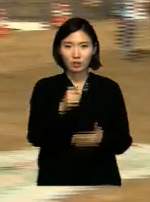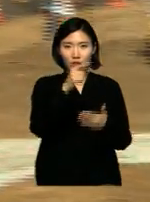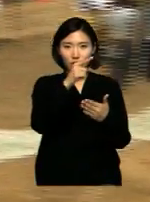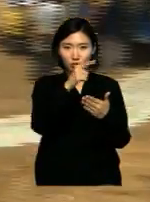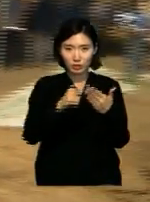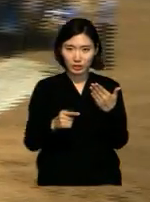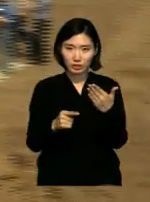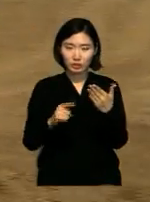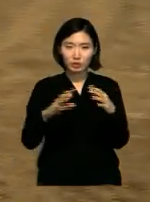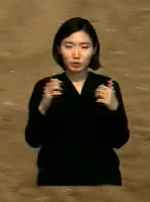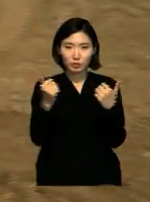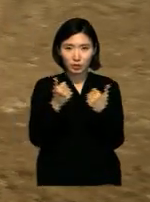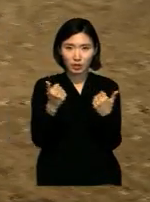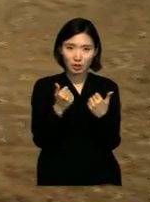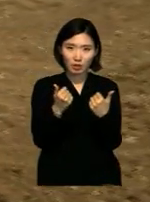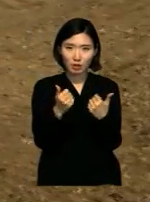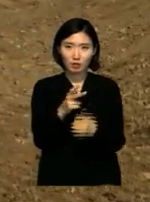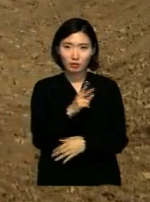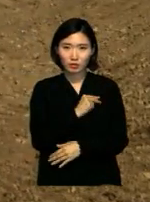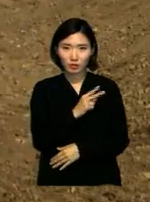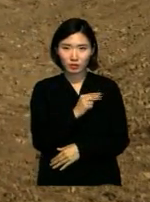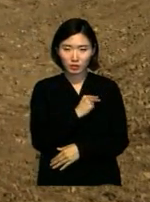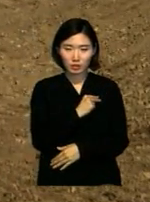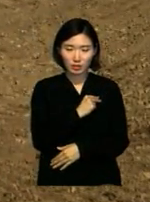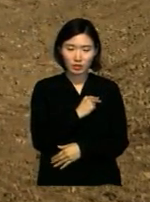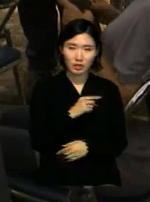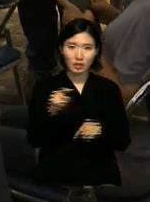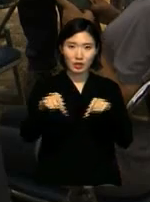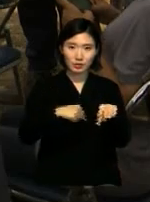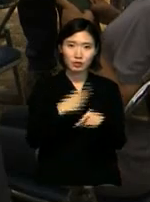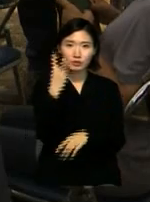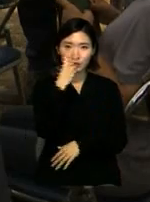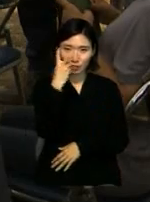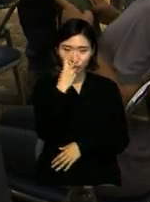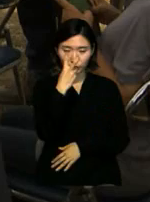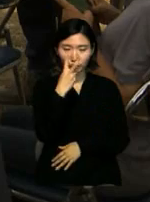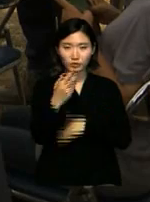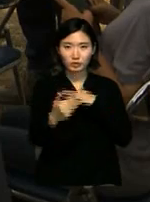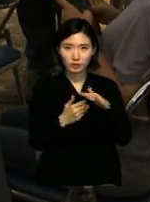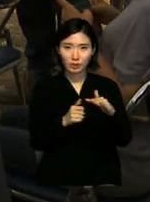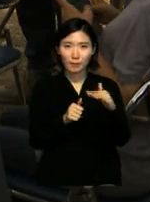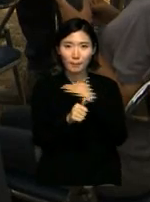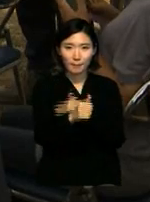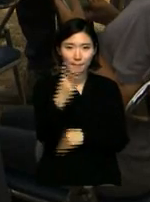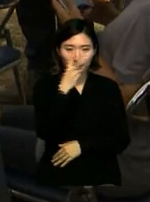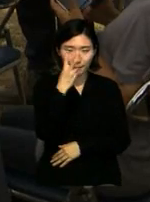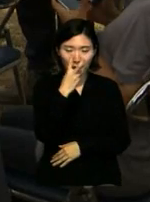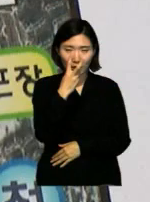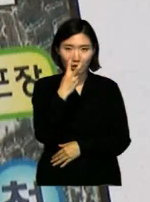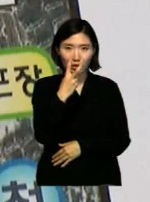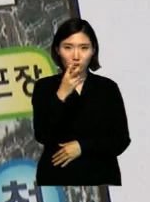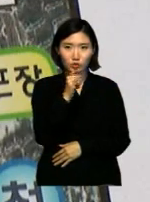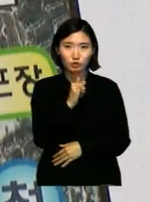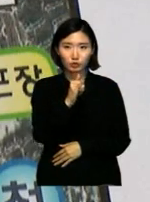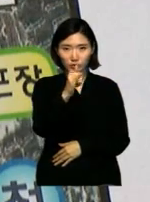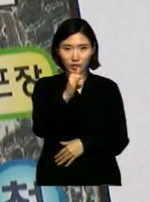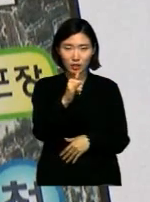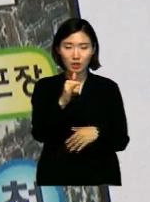구리시의회 의원들이 행정사무감사를 앞두고 사업 현장을 방문합니다. 수택지구 우수